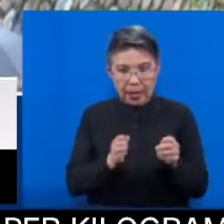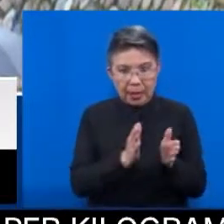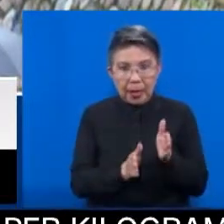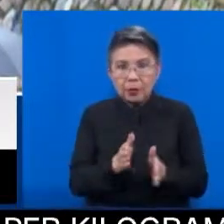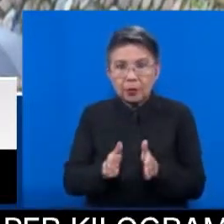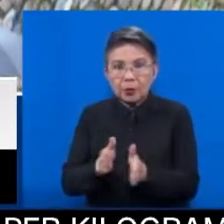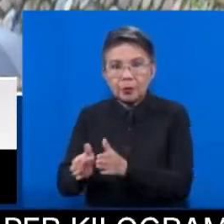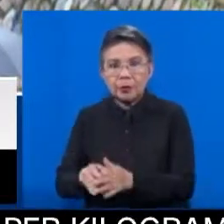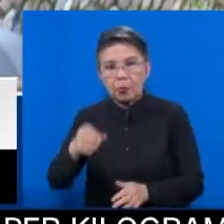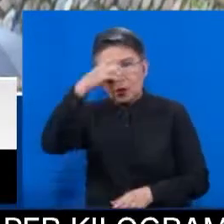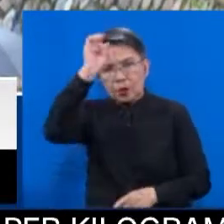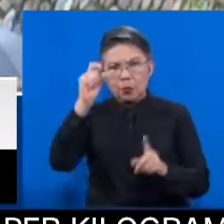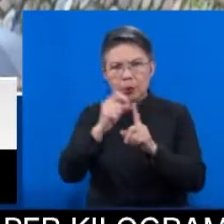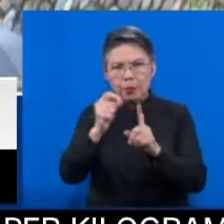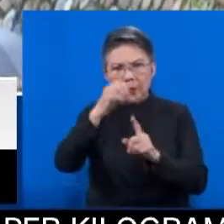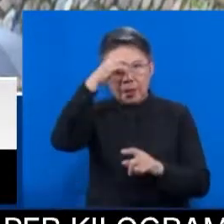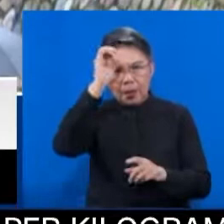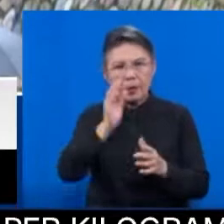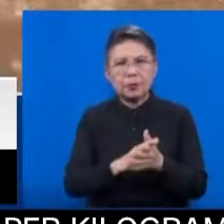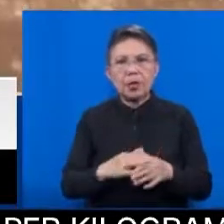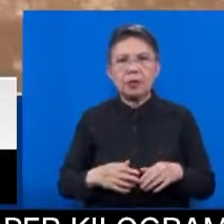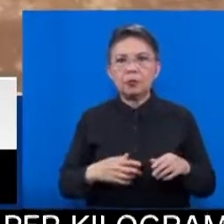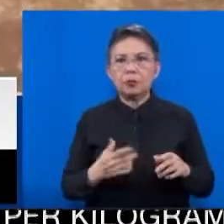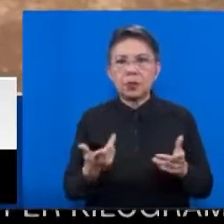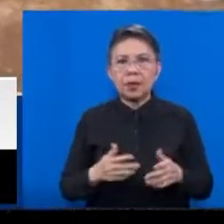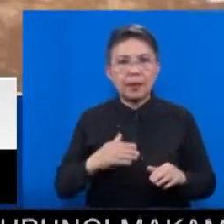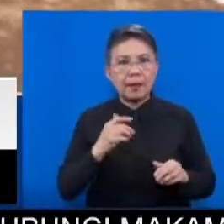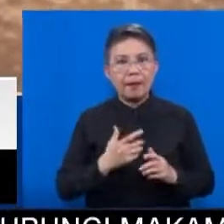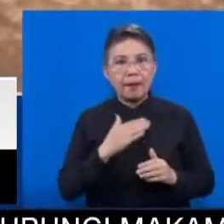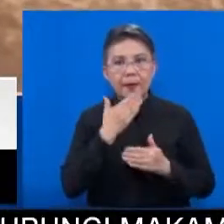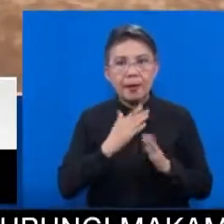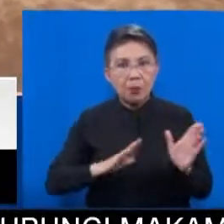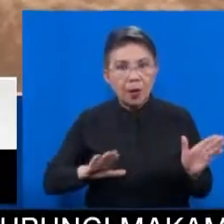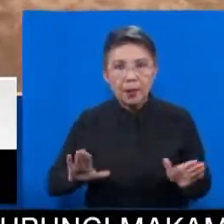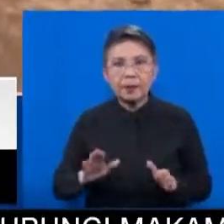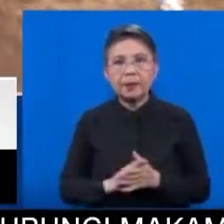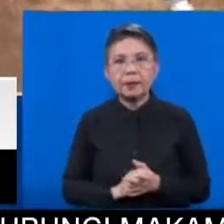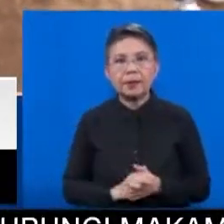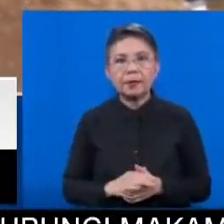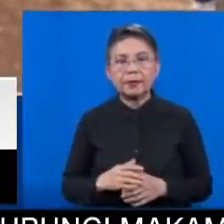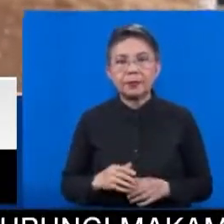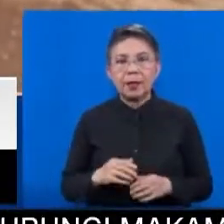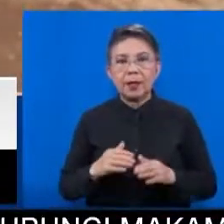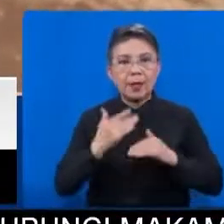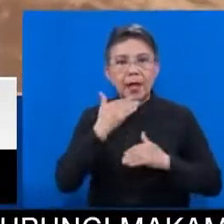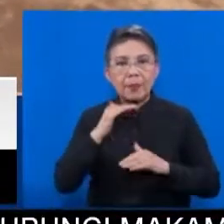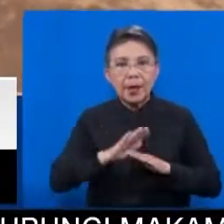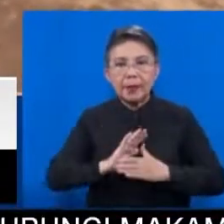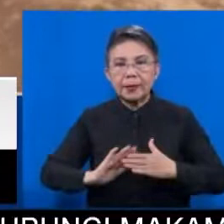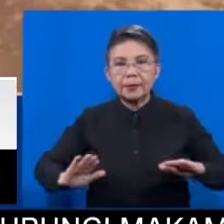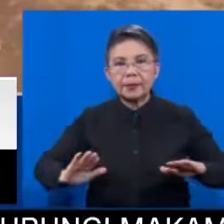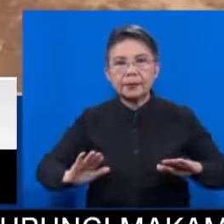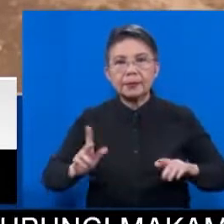itu dari Satpol PP, Linmas, ada tadi juga petugas keamanan Pakuan, dan juga petugas keamanan wilayah ini